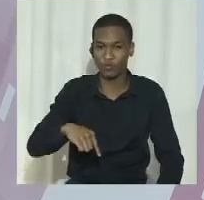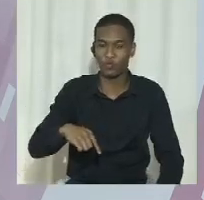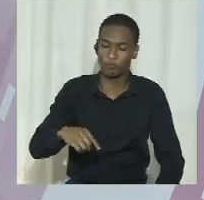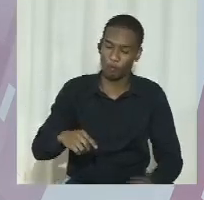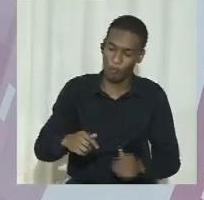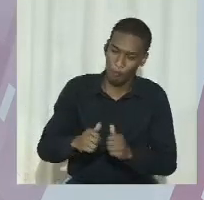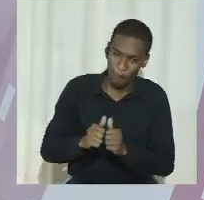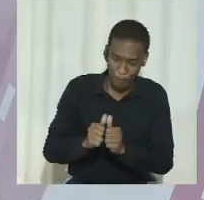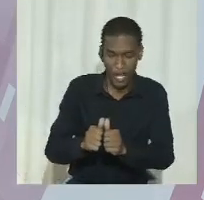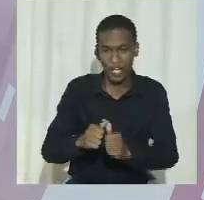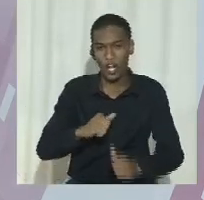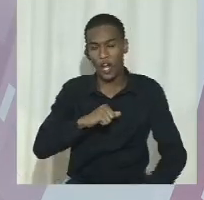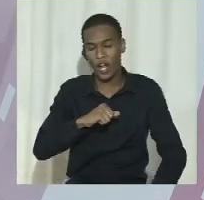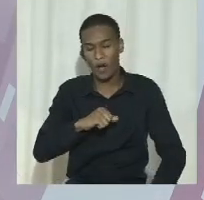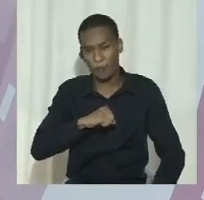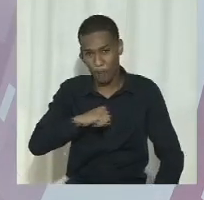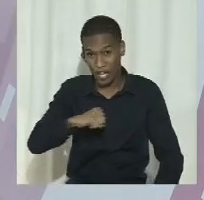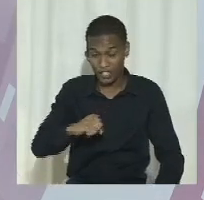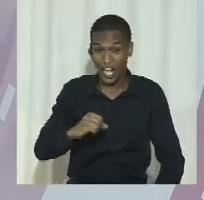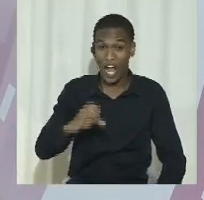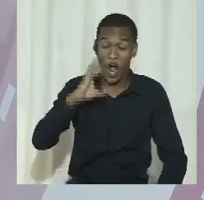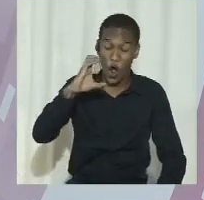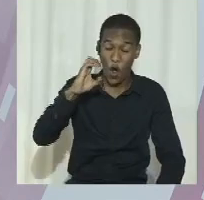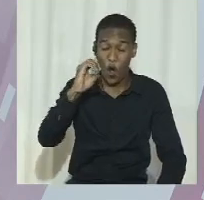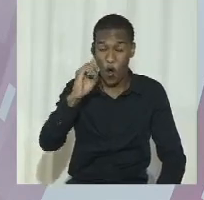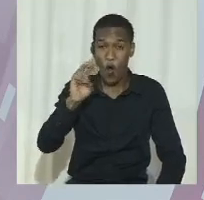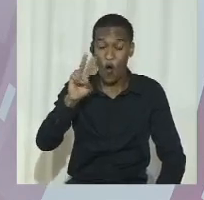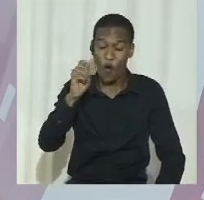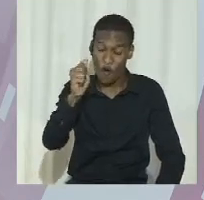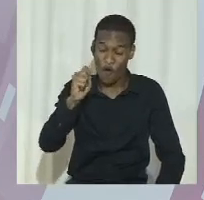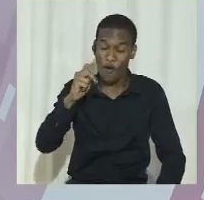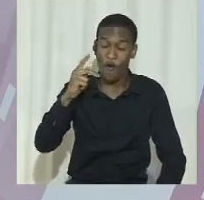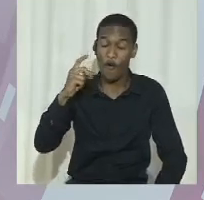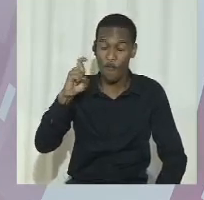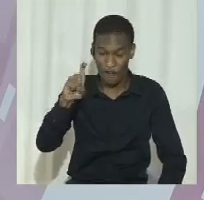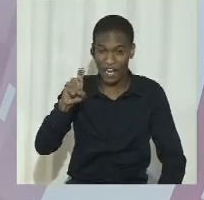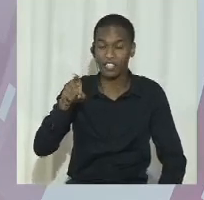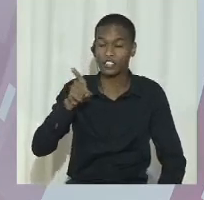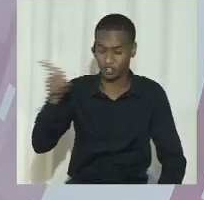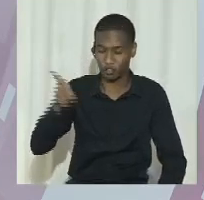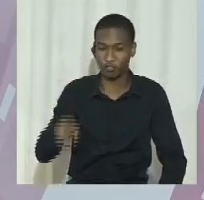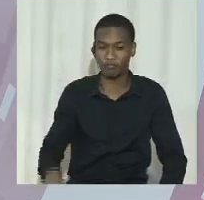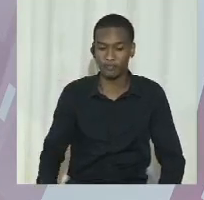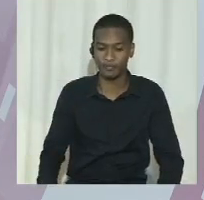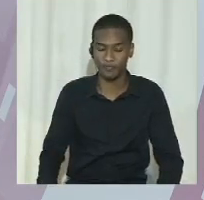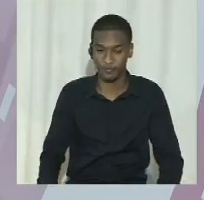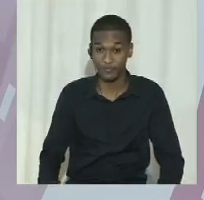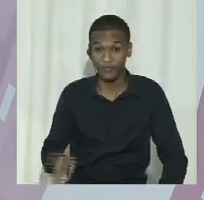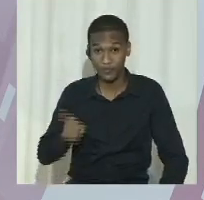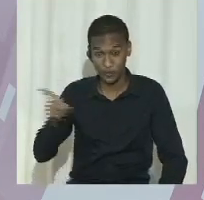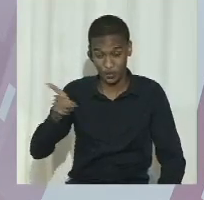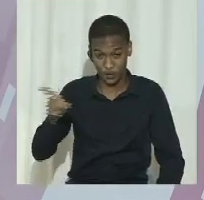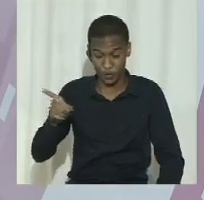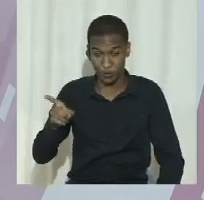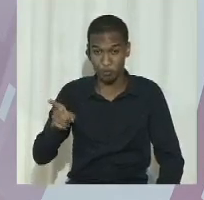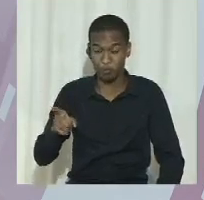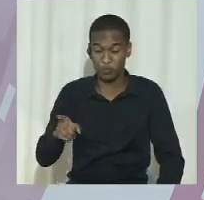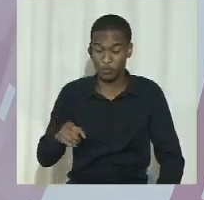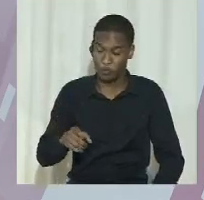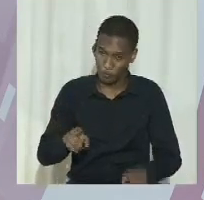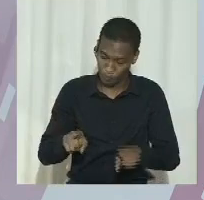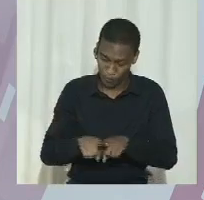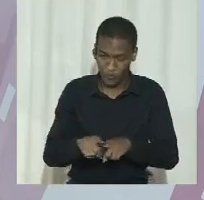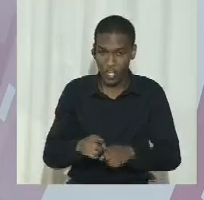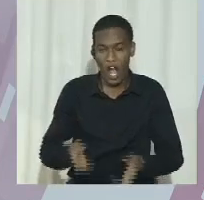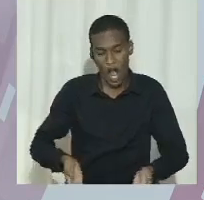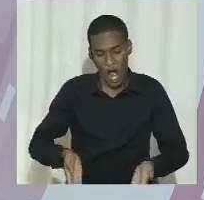initiative COVAX dia ao anatin'io initiative COVAX io zany a dia anisan'ny isitraka